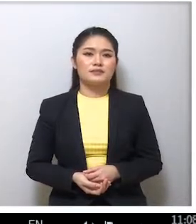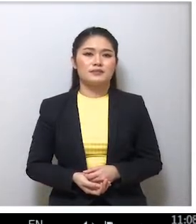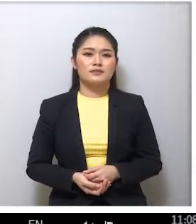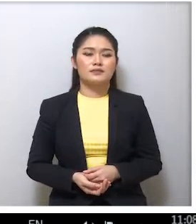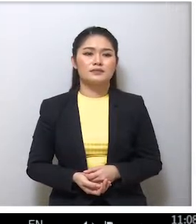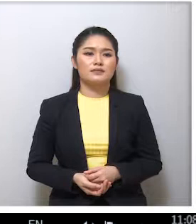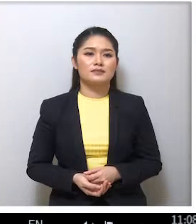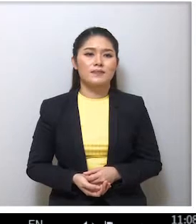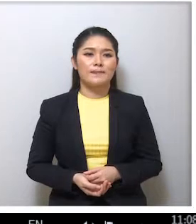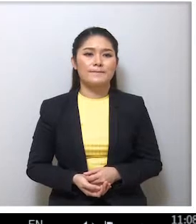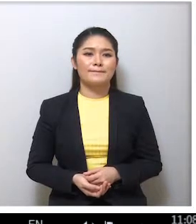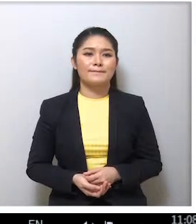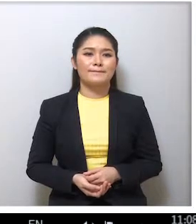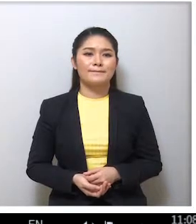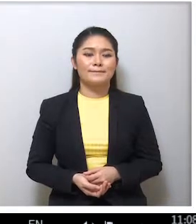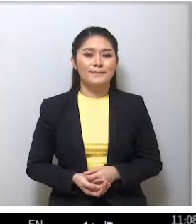โอเคครับเอาตาม